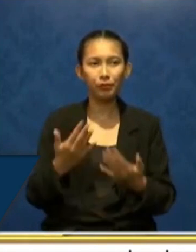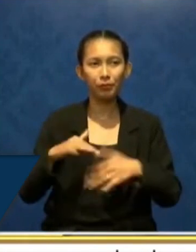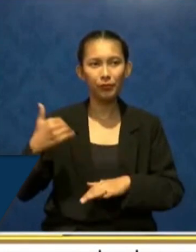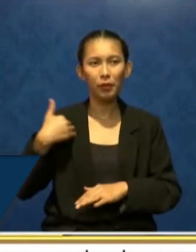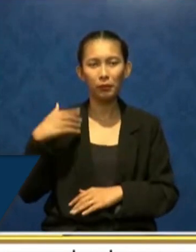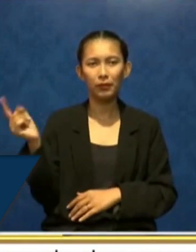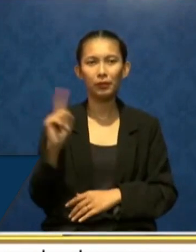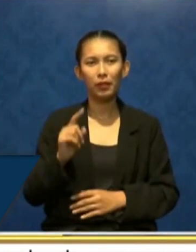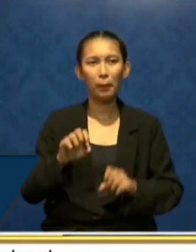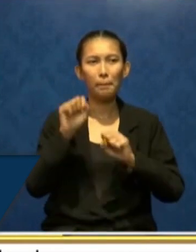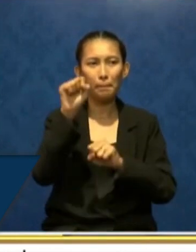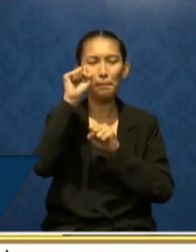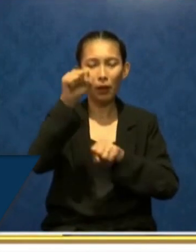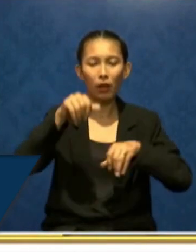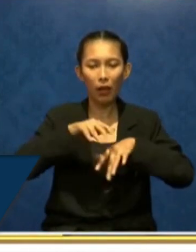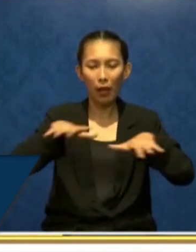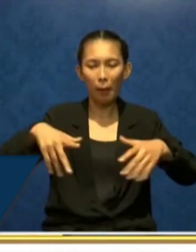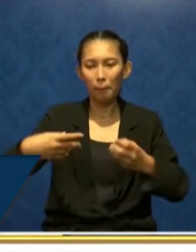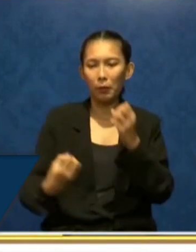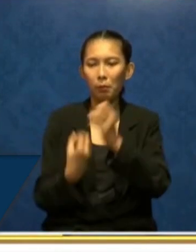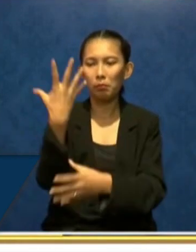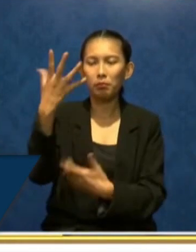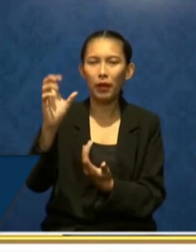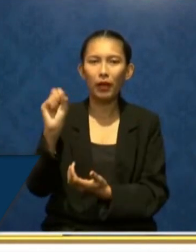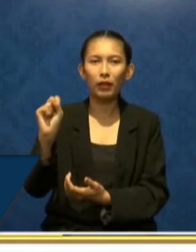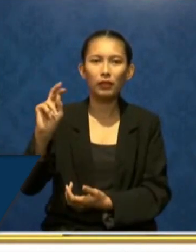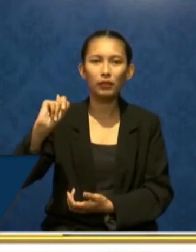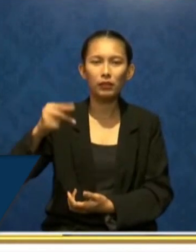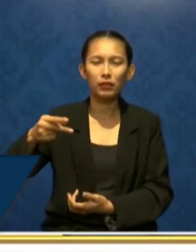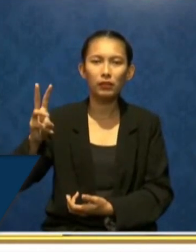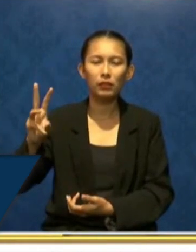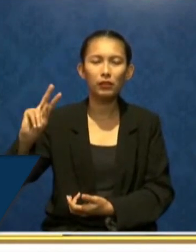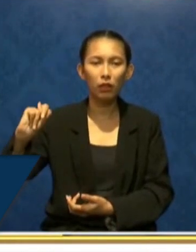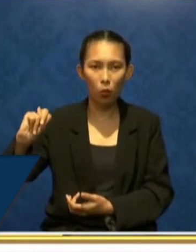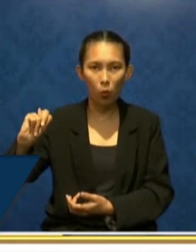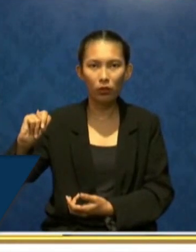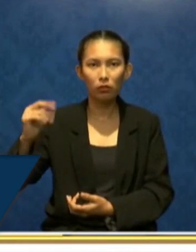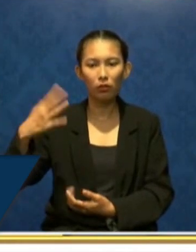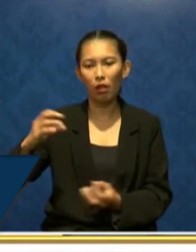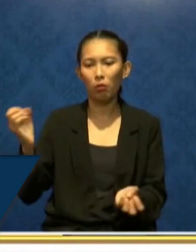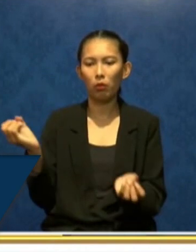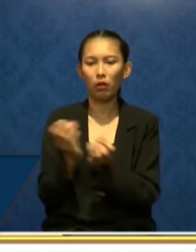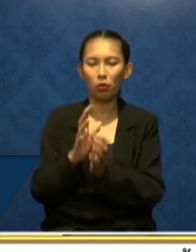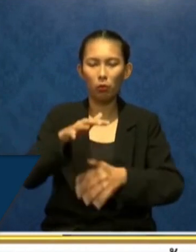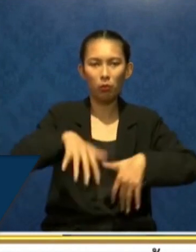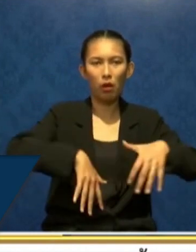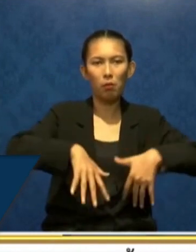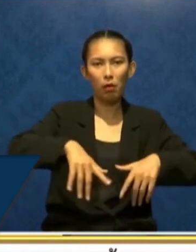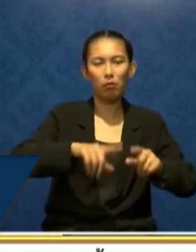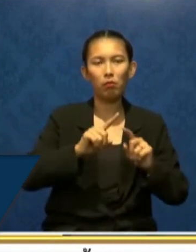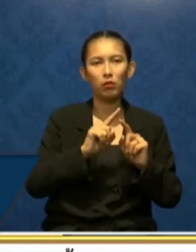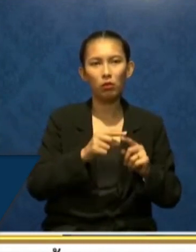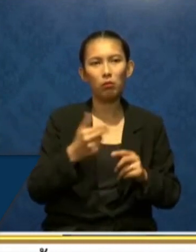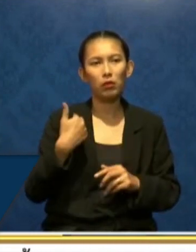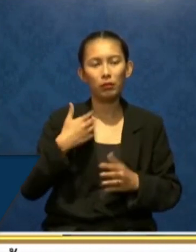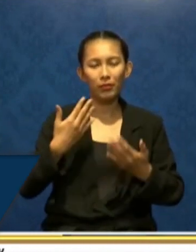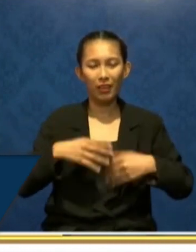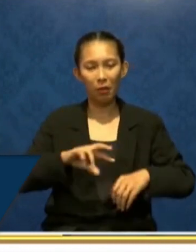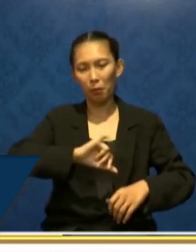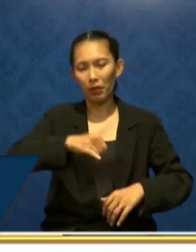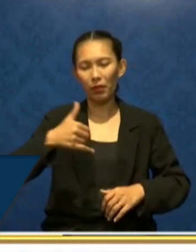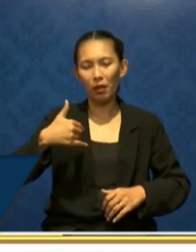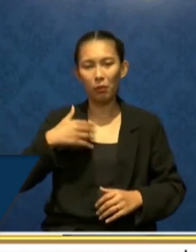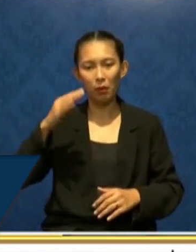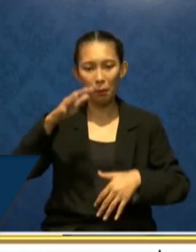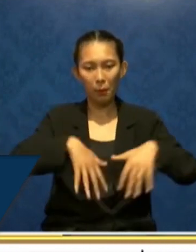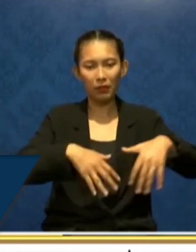การประกาศเป็เขตป่าสงวนแ่งชาติทับซ้อนกับที่ดินทำกนของประชาชนนะคะบางพนที่ก็มีการจับกลุประชาชนด้วยค่ะ